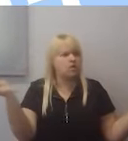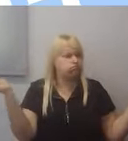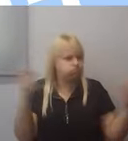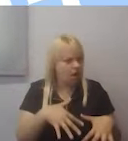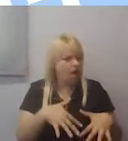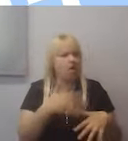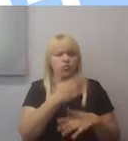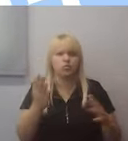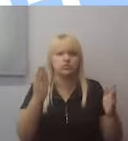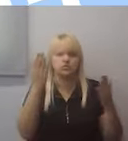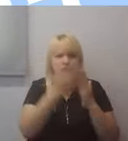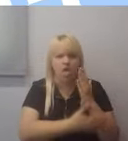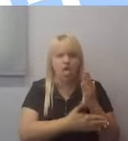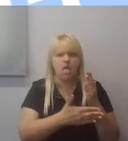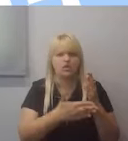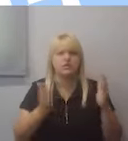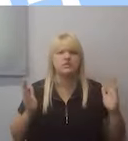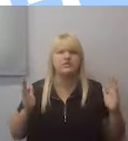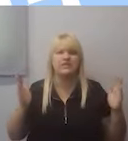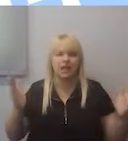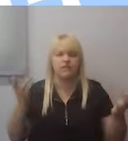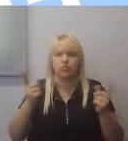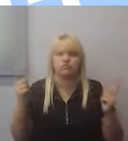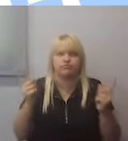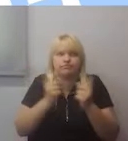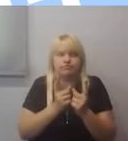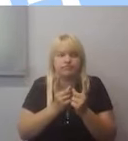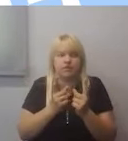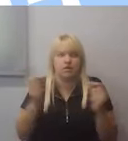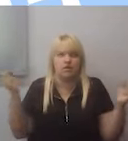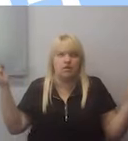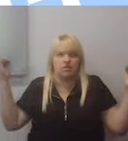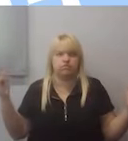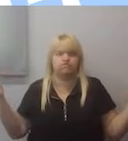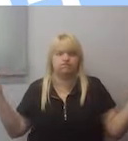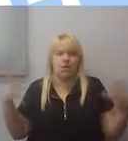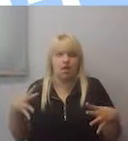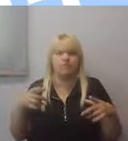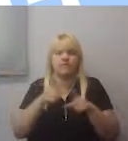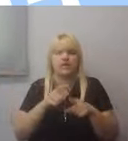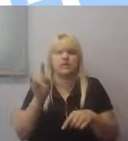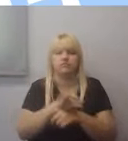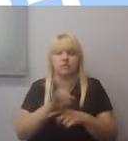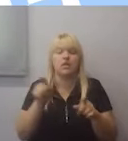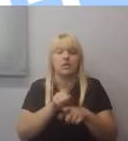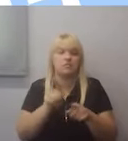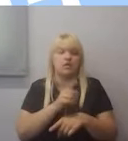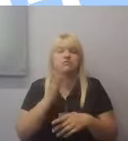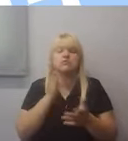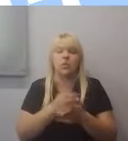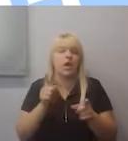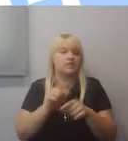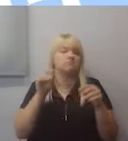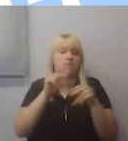varbūt vajag tālāk paiet es es tagad tā spekulēju ja tas ir veids kā notiek arī mācības uzbur scenārijus un kā mēs tiem